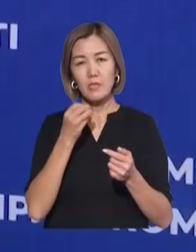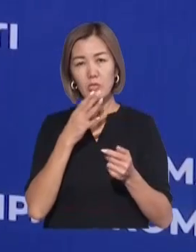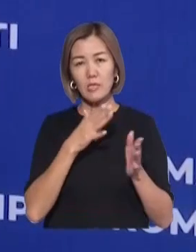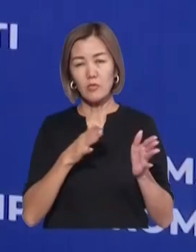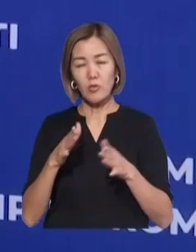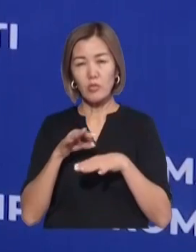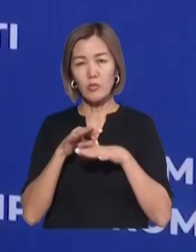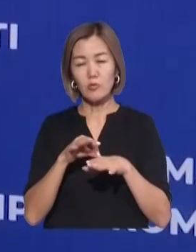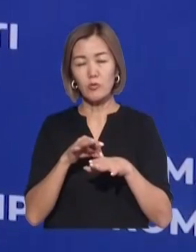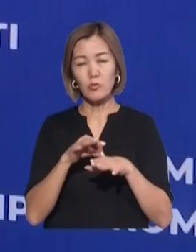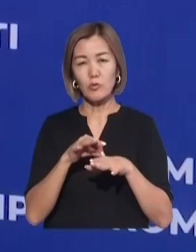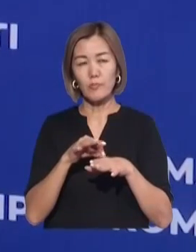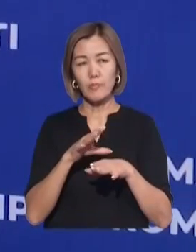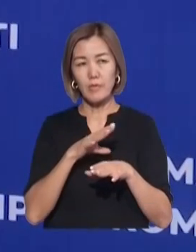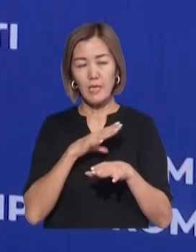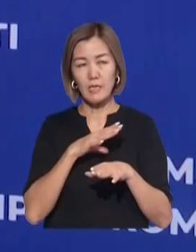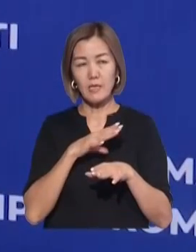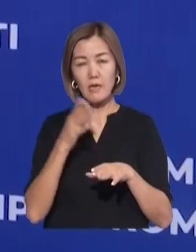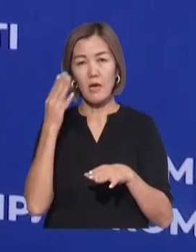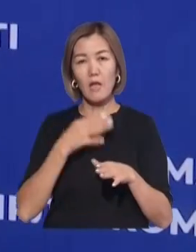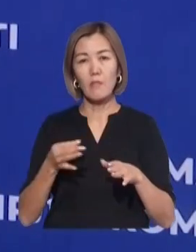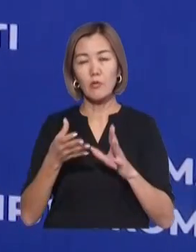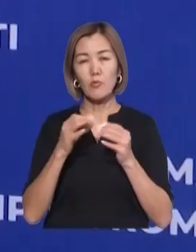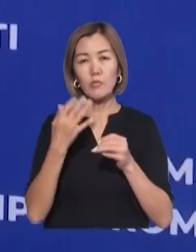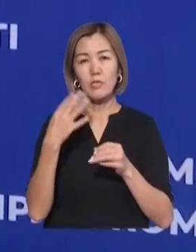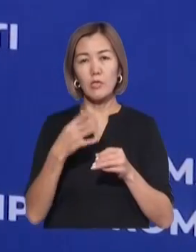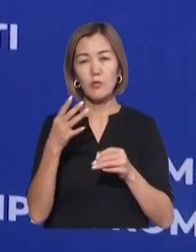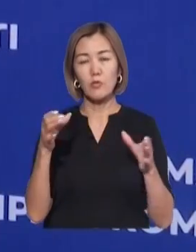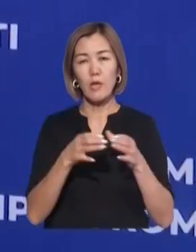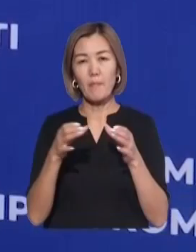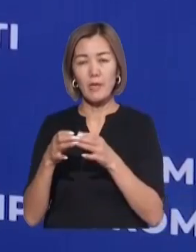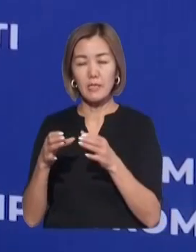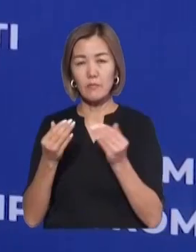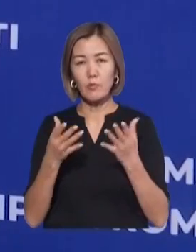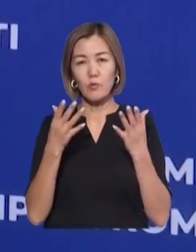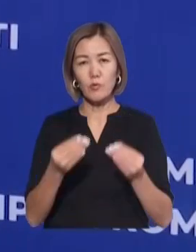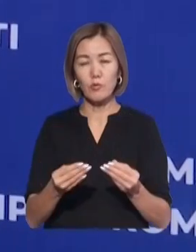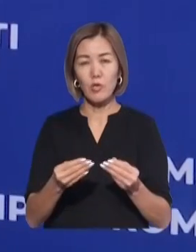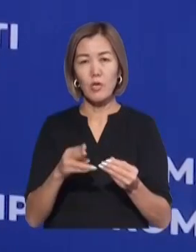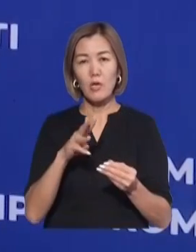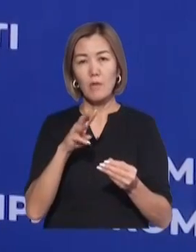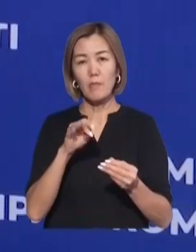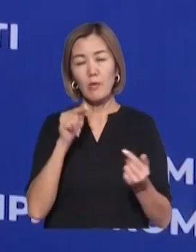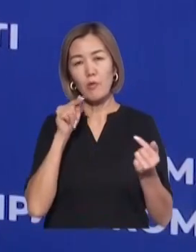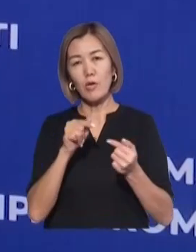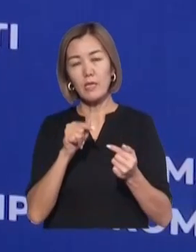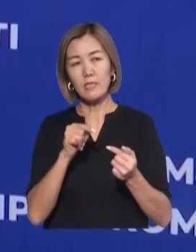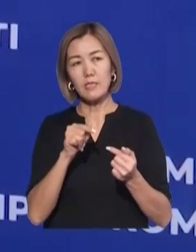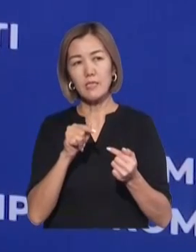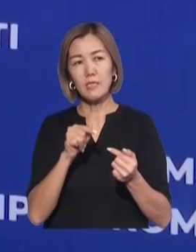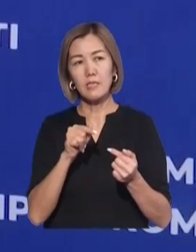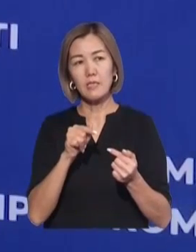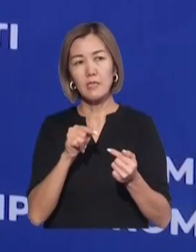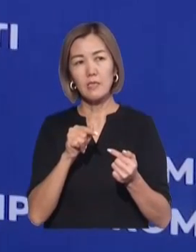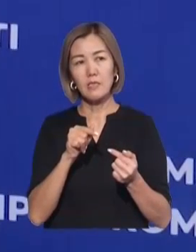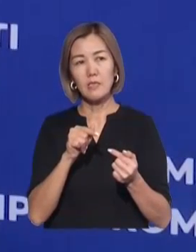деп есептесек болады. Өйткені Алматы облысының 44 компаниясы бүгінгі күні монополияға қарсы комплайнс